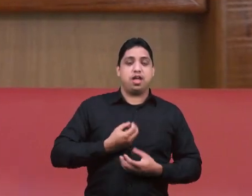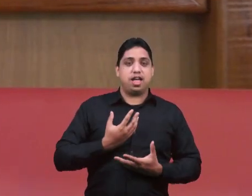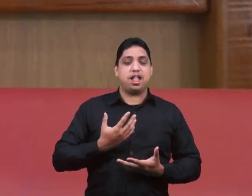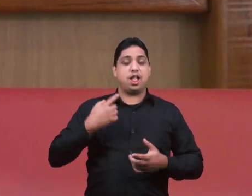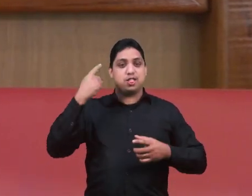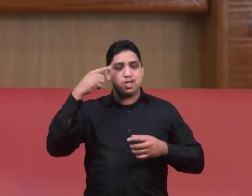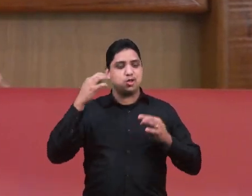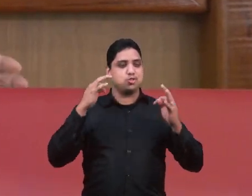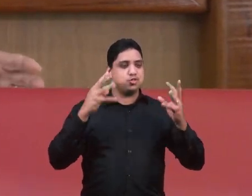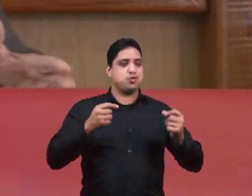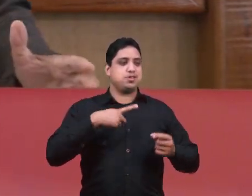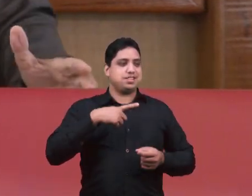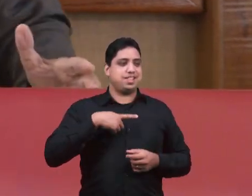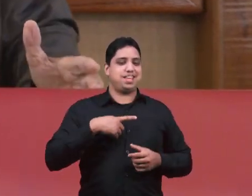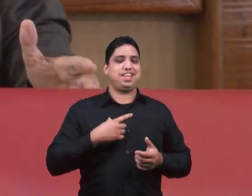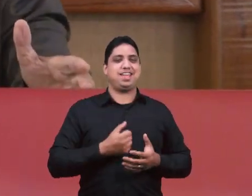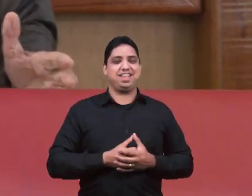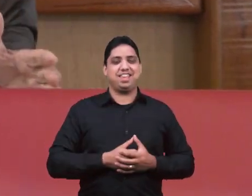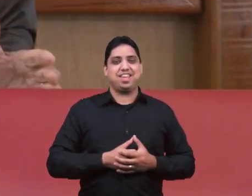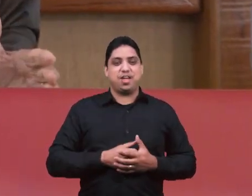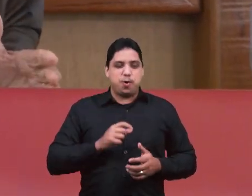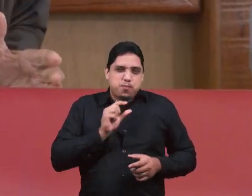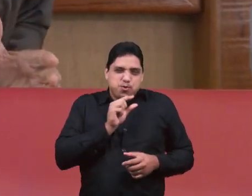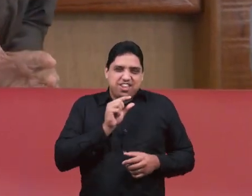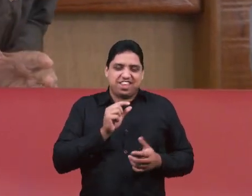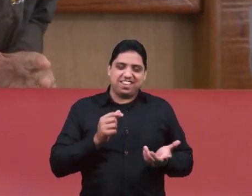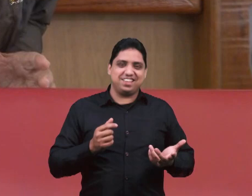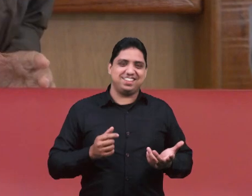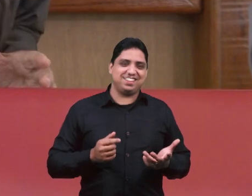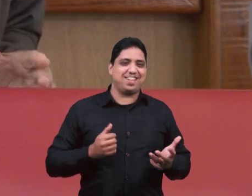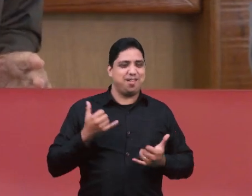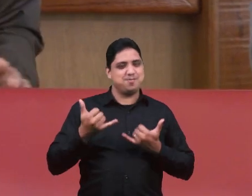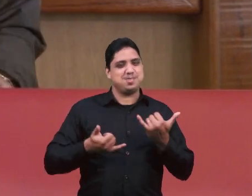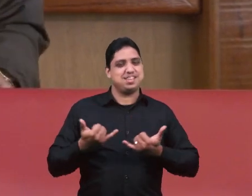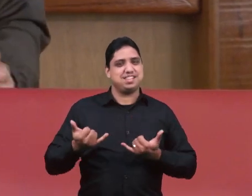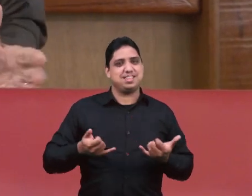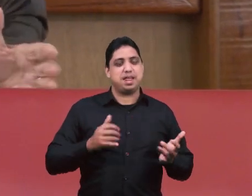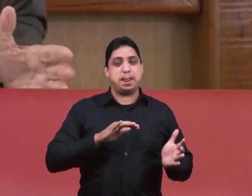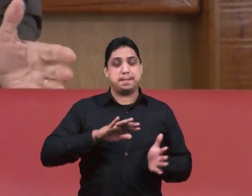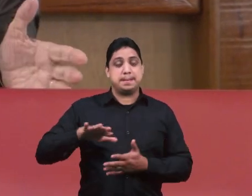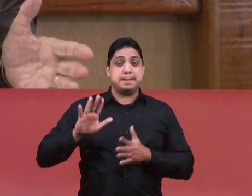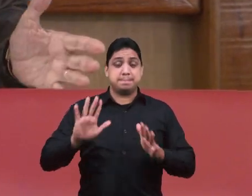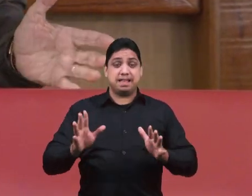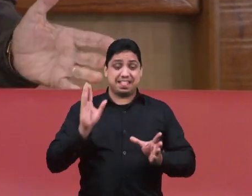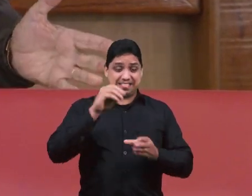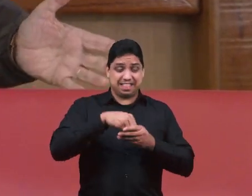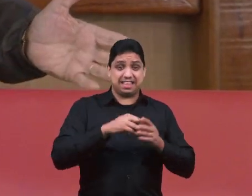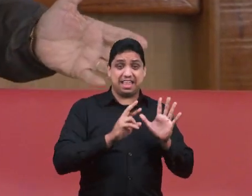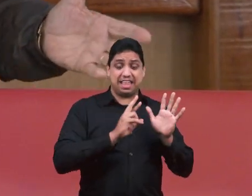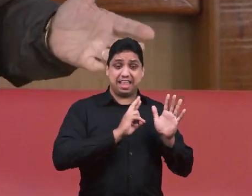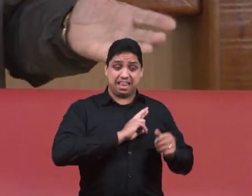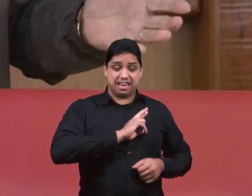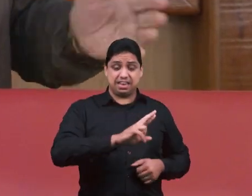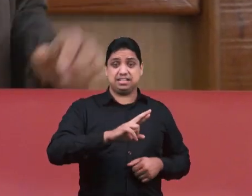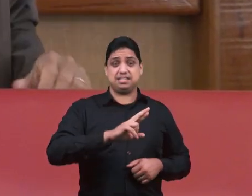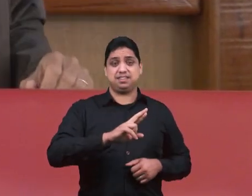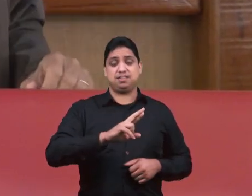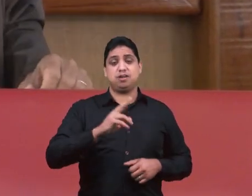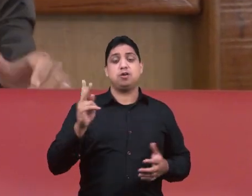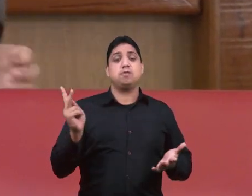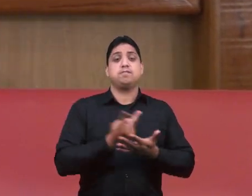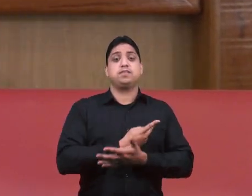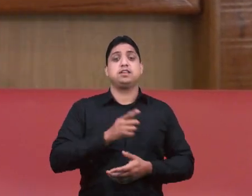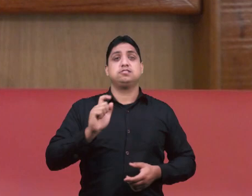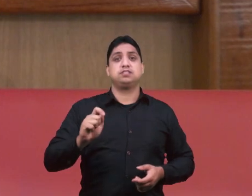de folie, tout le monde a un petit peu, n'est-ce pas? Mais regardez bien, cela qu'on entre dans la religion, il prend une